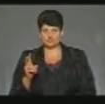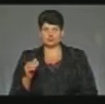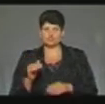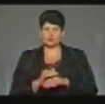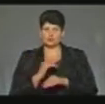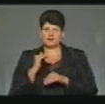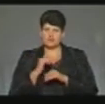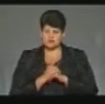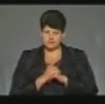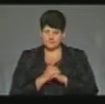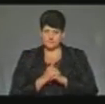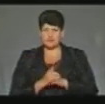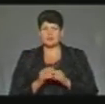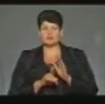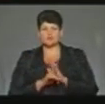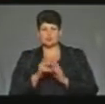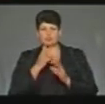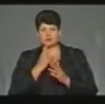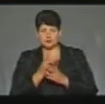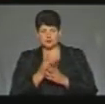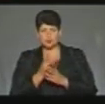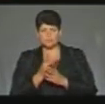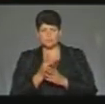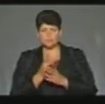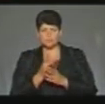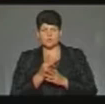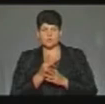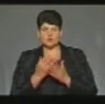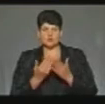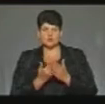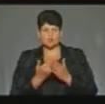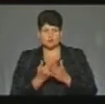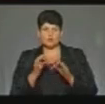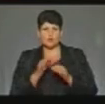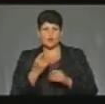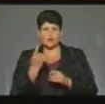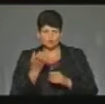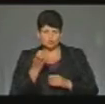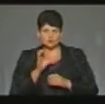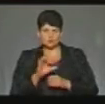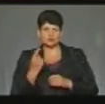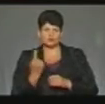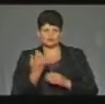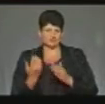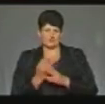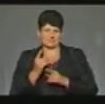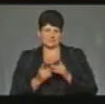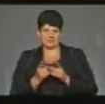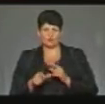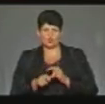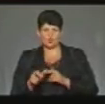Богдане. Доброго вечора. Власне, для початку подивимося сюжет про одну з нових змін у дорожній інфраструктурі